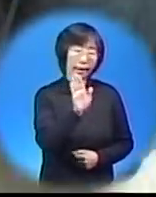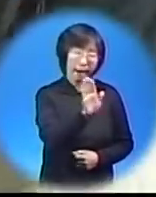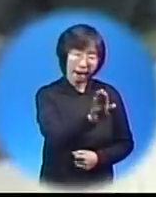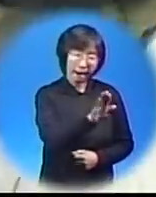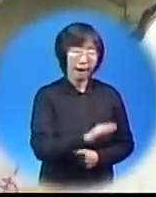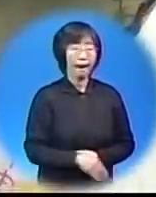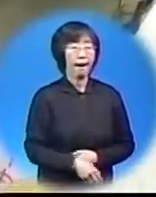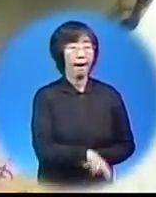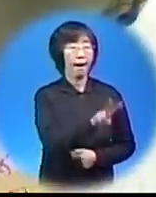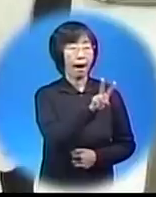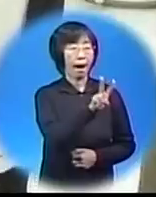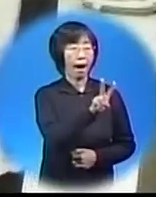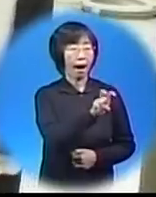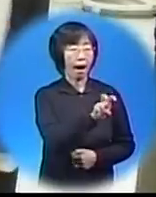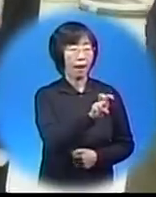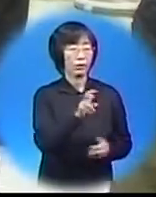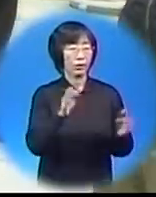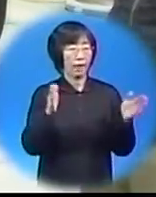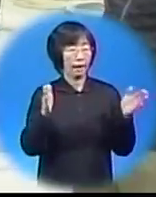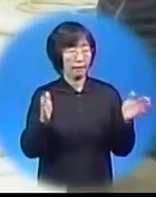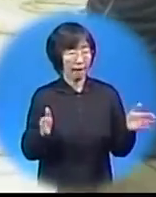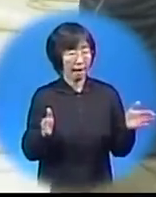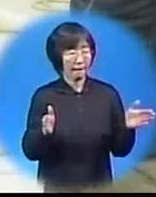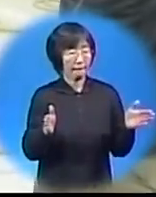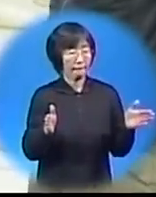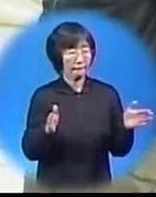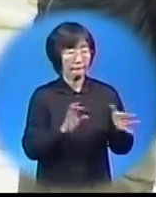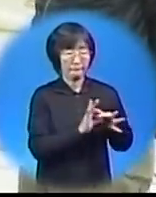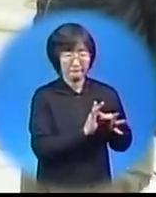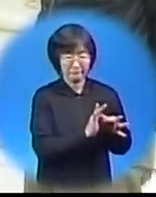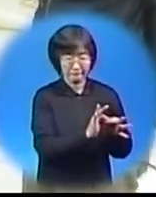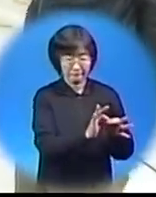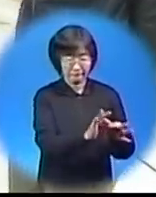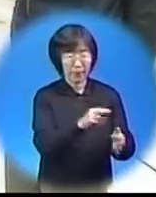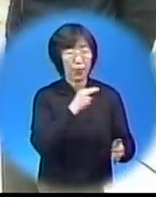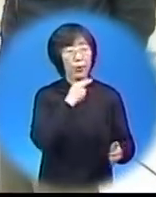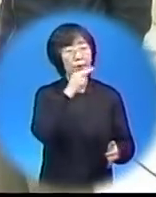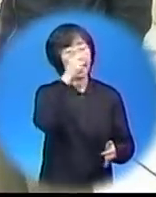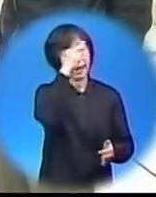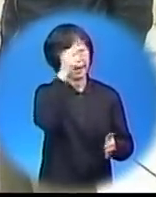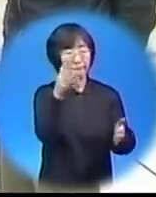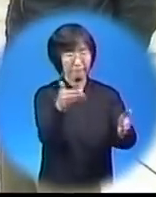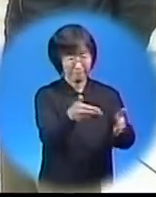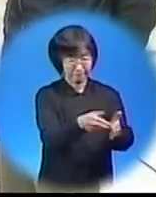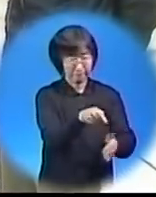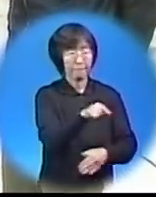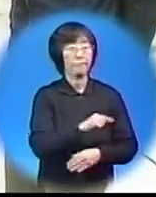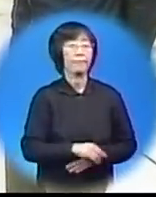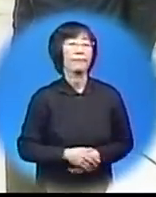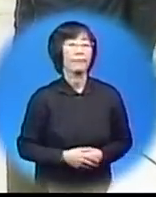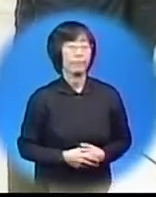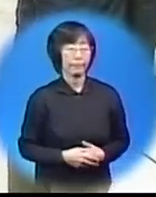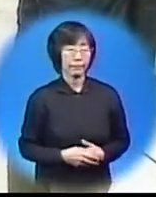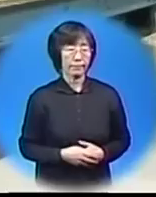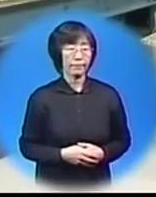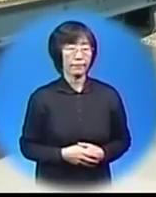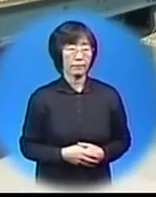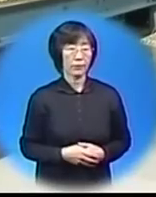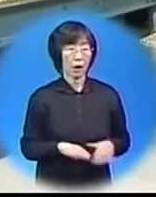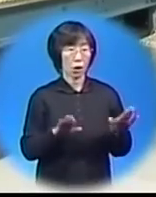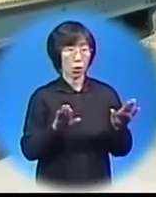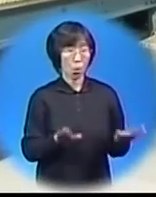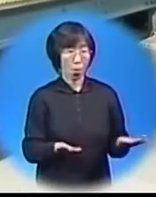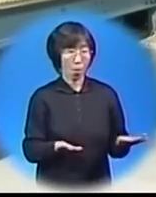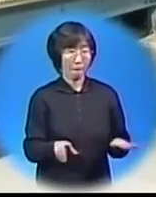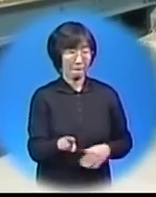あ、固い固い。これから約20日間ぐらいかけてお酒を作っていきます。 へ、はい、 実は